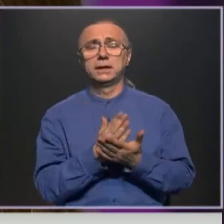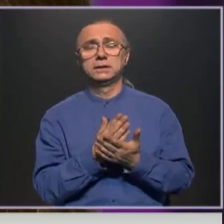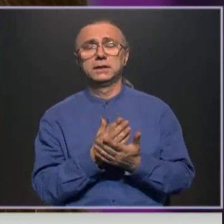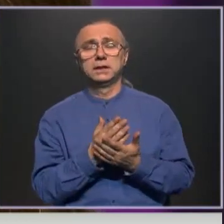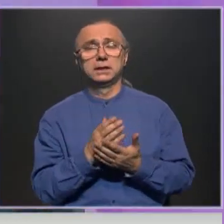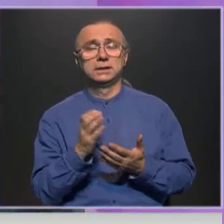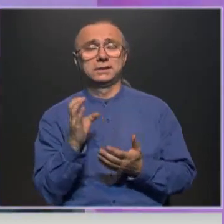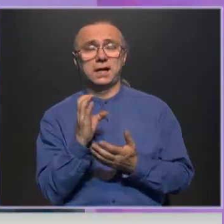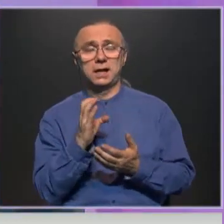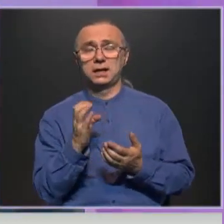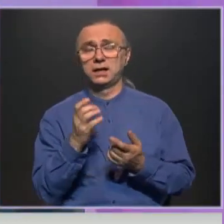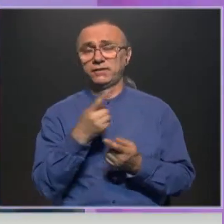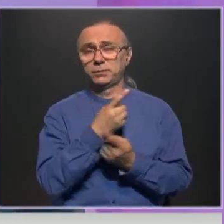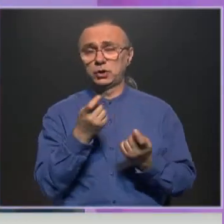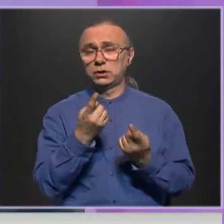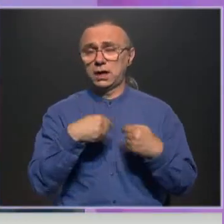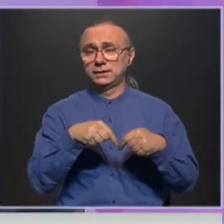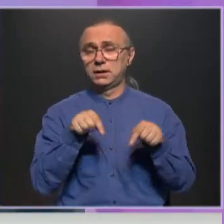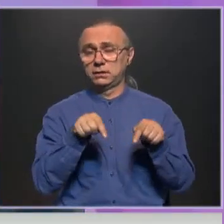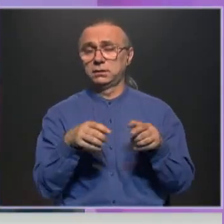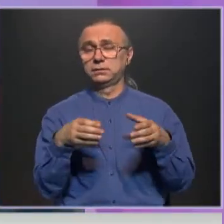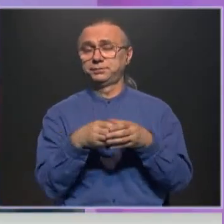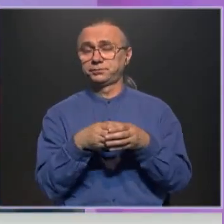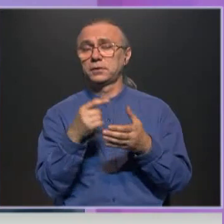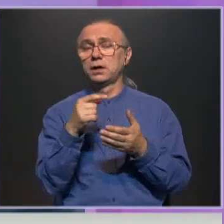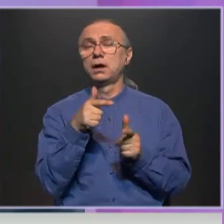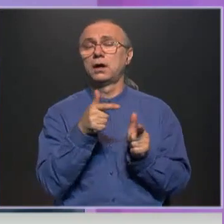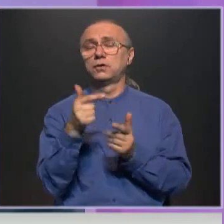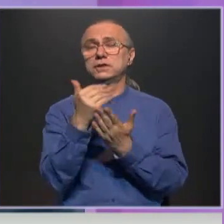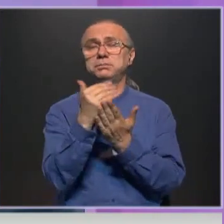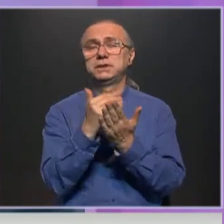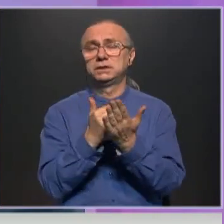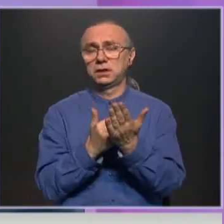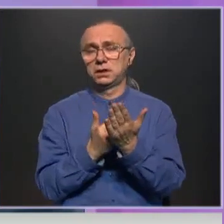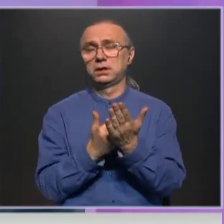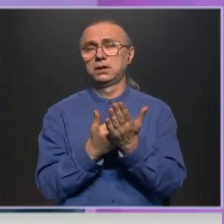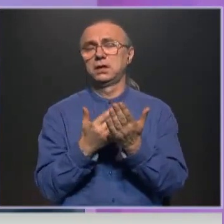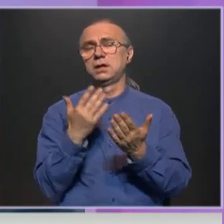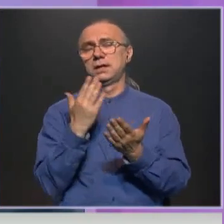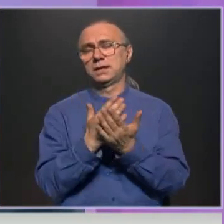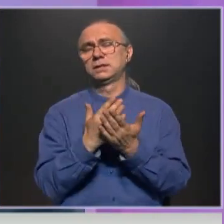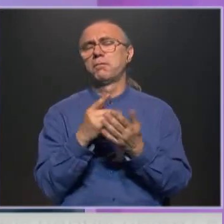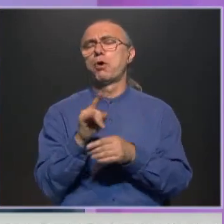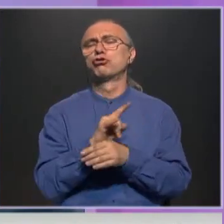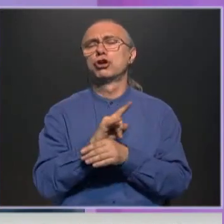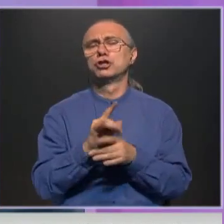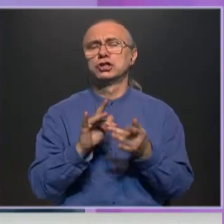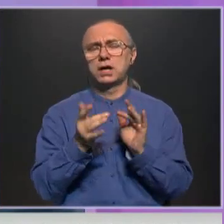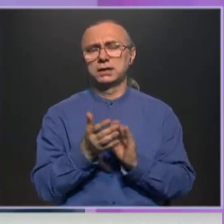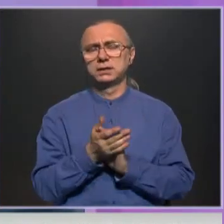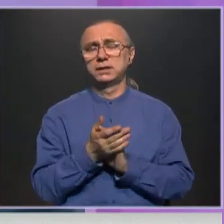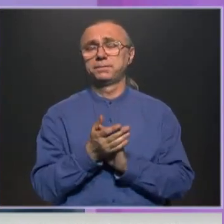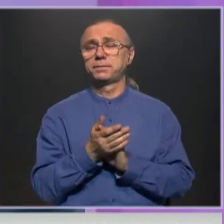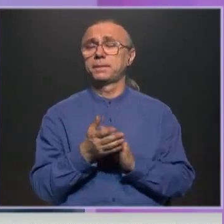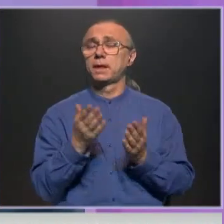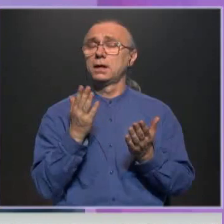отделом даже подготовленный список сайтов, которые 100% мошеннические. Но сайты эти новые и новые появляются. Потом ложные